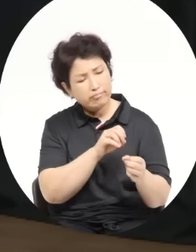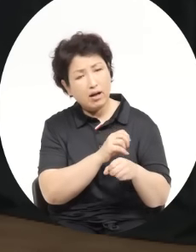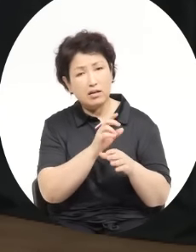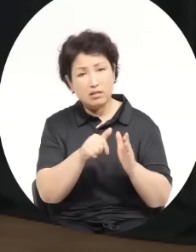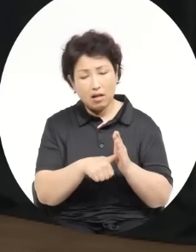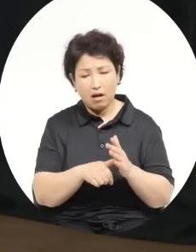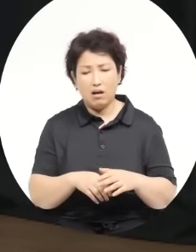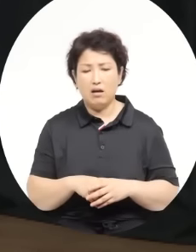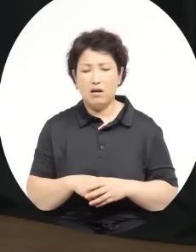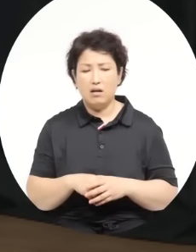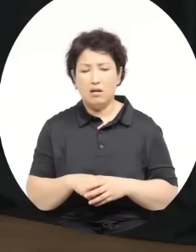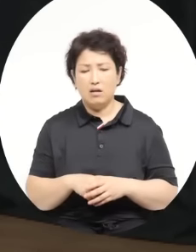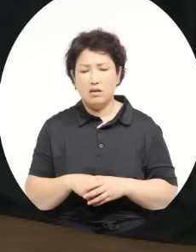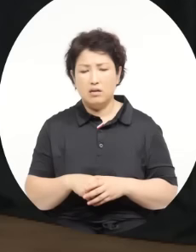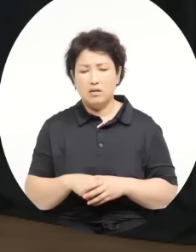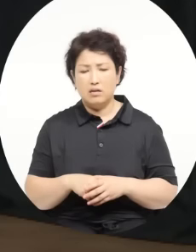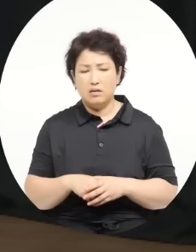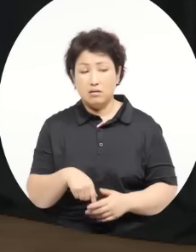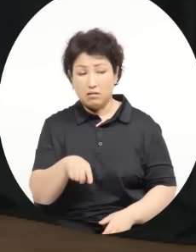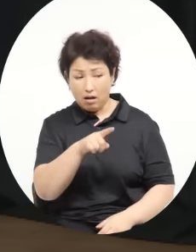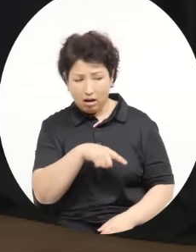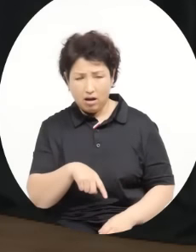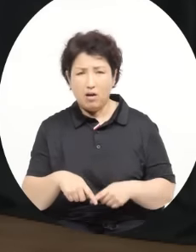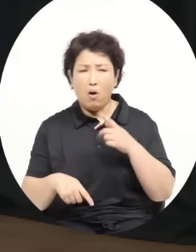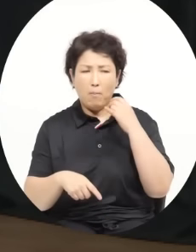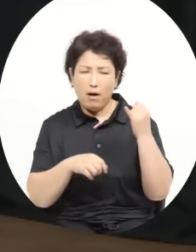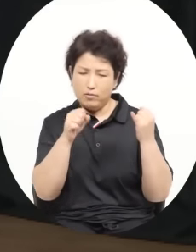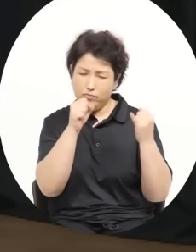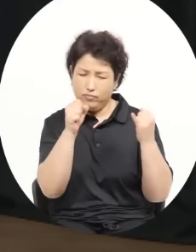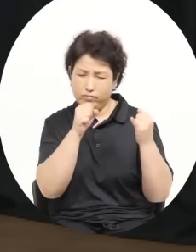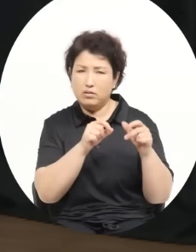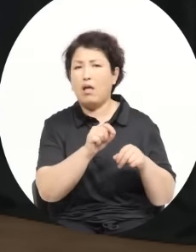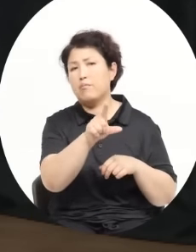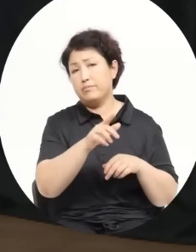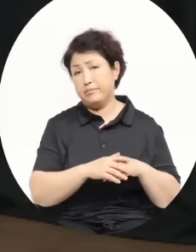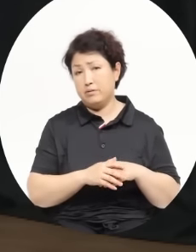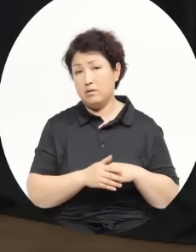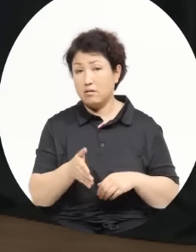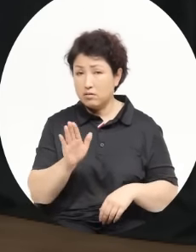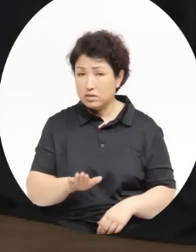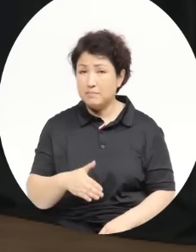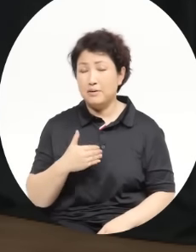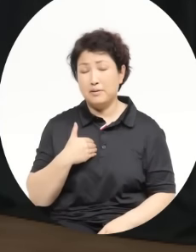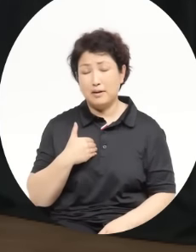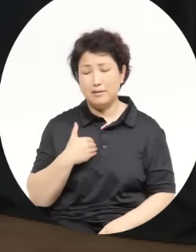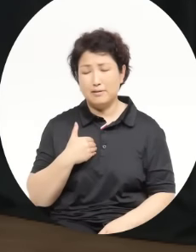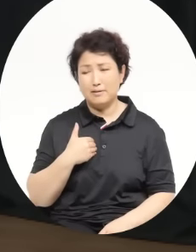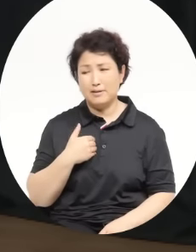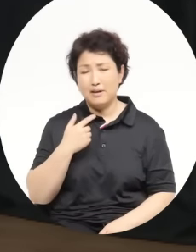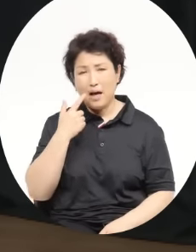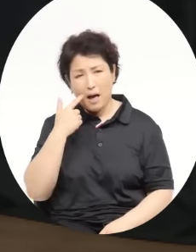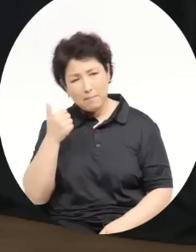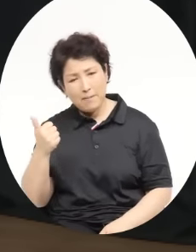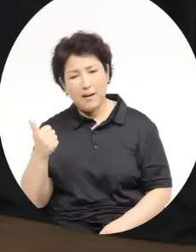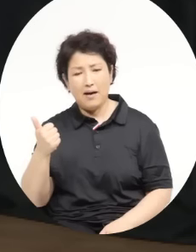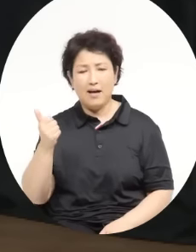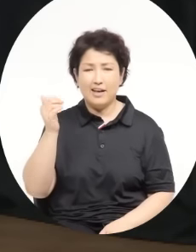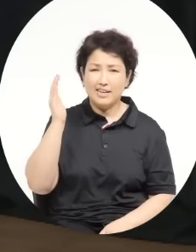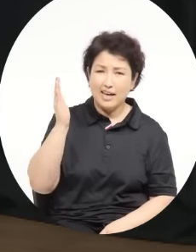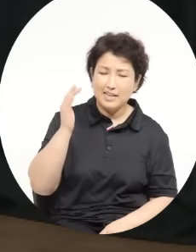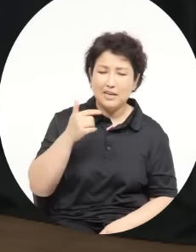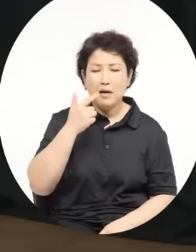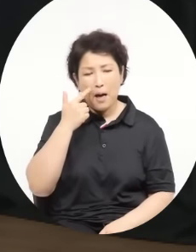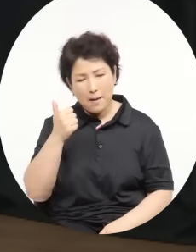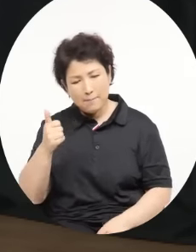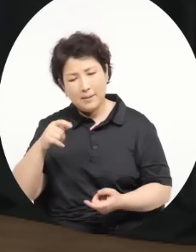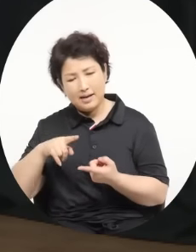보면 지금도 주위에서는 엄마를 더 좋아하는 친구들이 많은데 저는 오히려 이제 아버지 얘기를 더